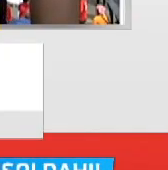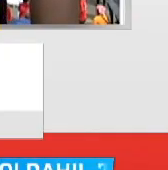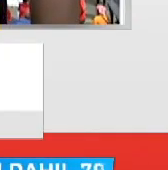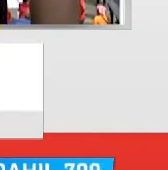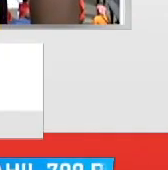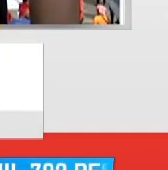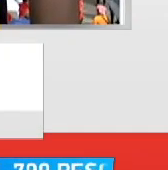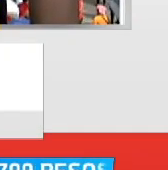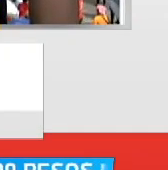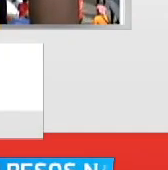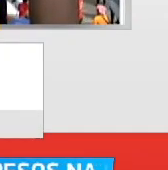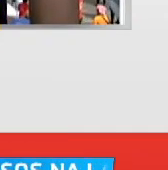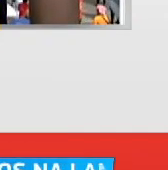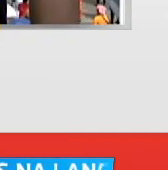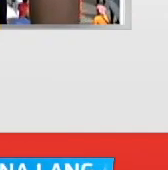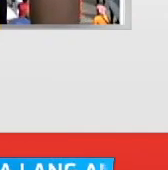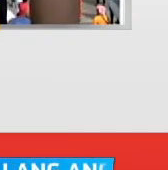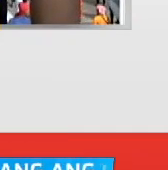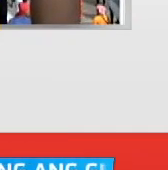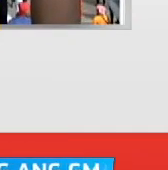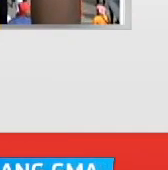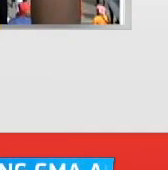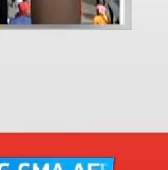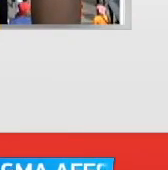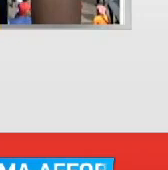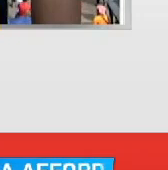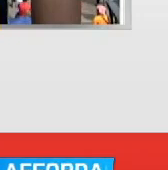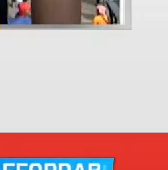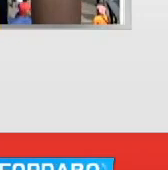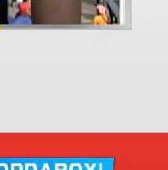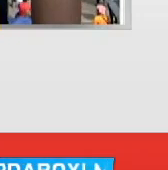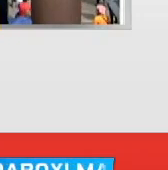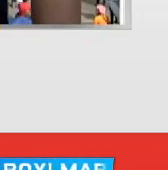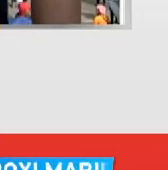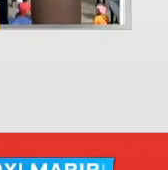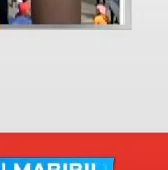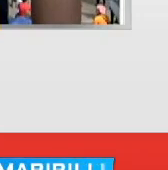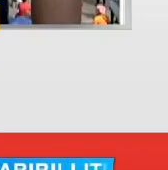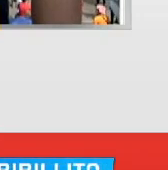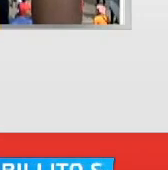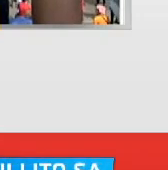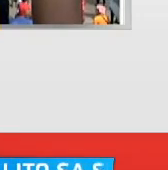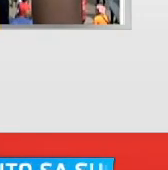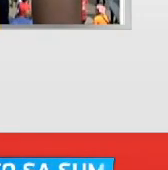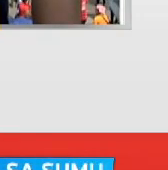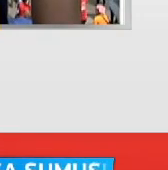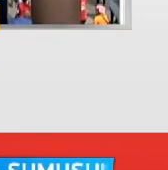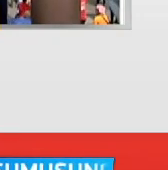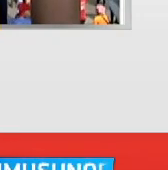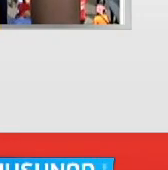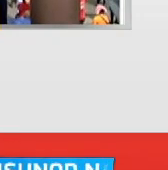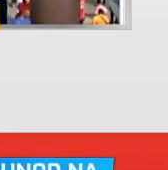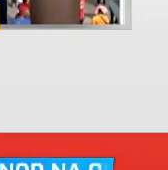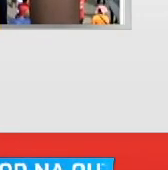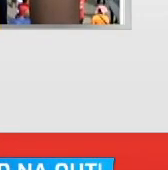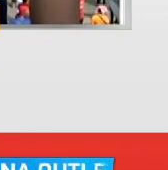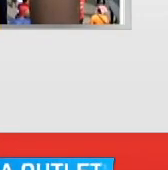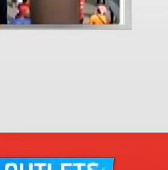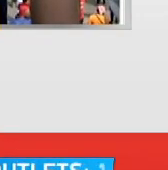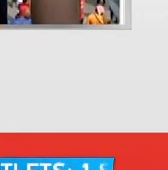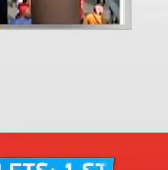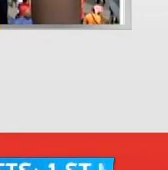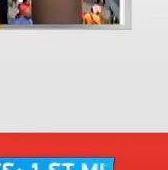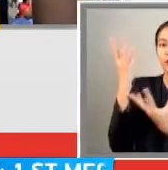Mga kapuso, mula po rito sa GMA Integrated News Center, ihahatid ko po sa inyo ang mga pinakamaiinit na balita at impormasyon